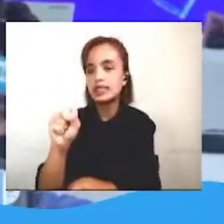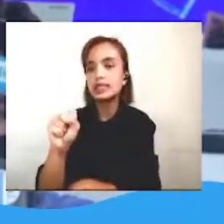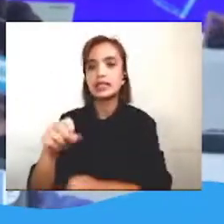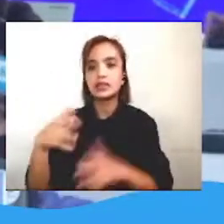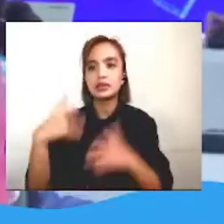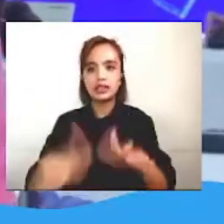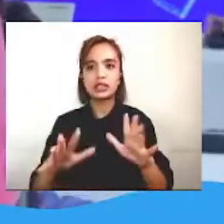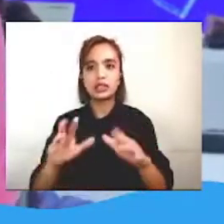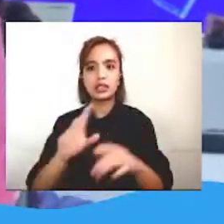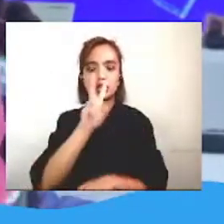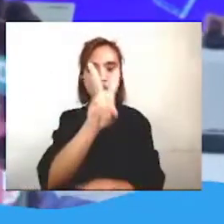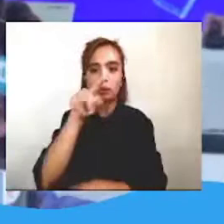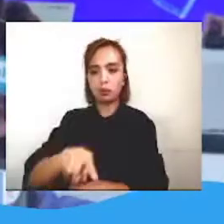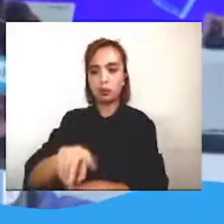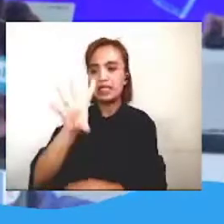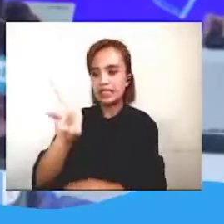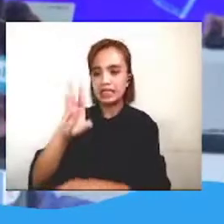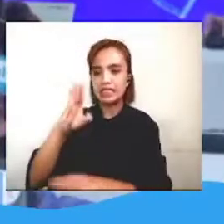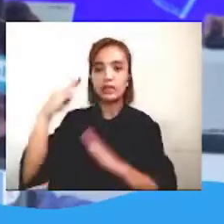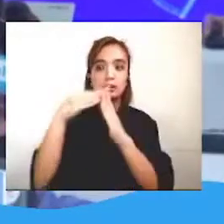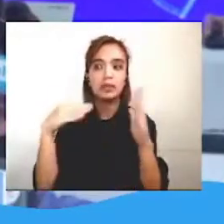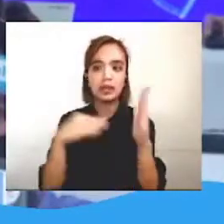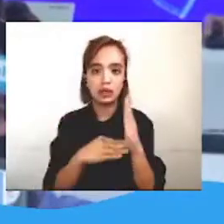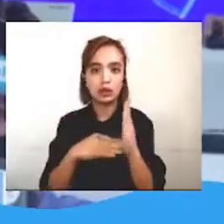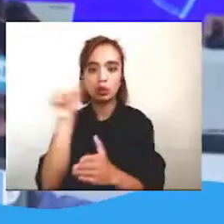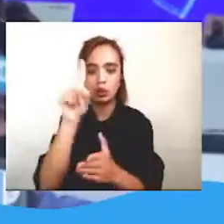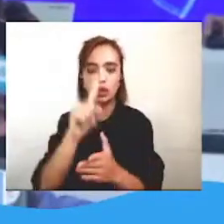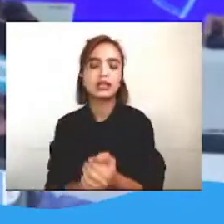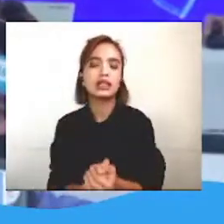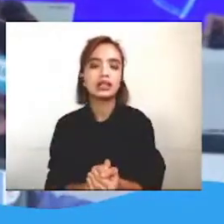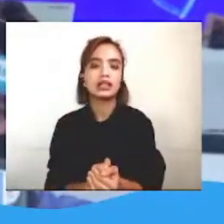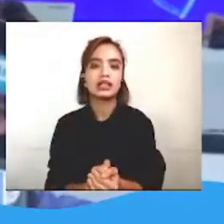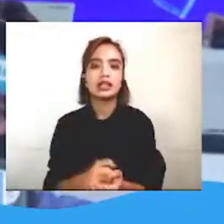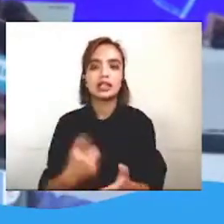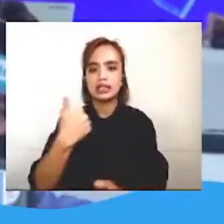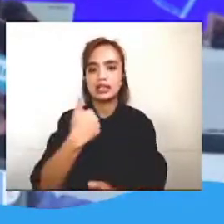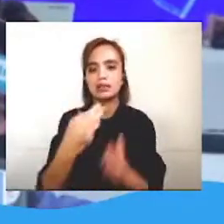billion na self-learning modules at nakapag-deliver ng